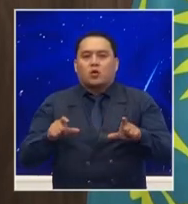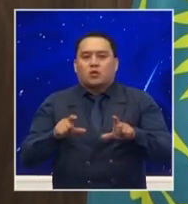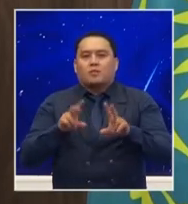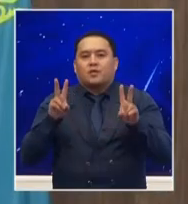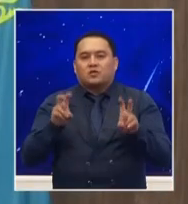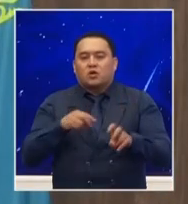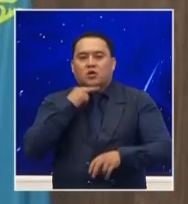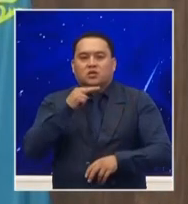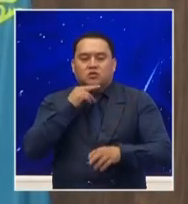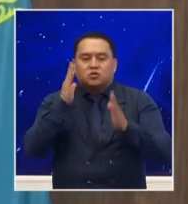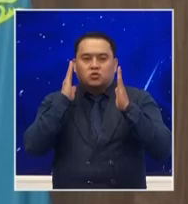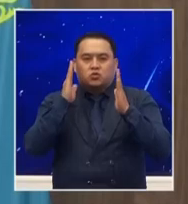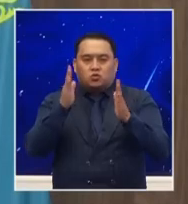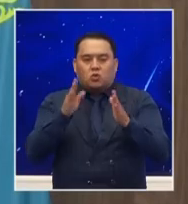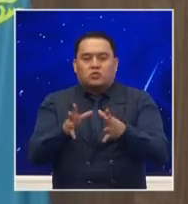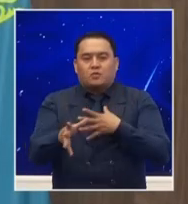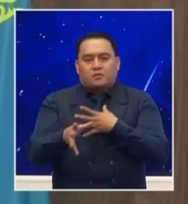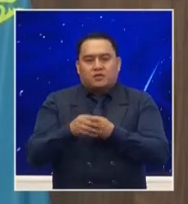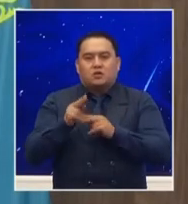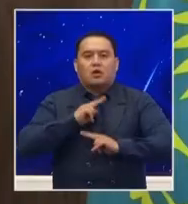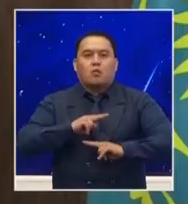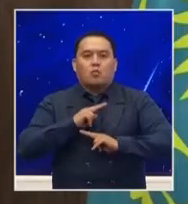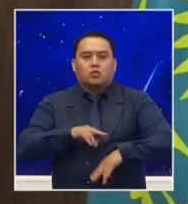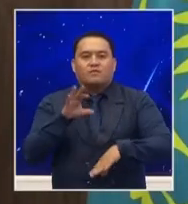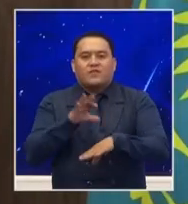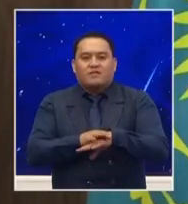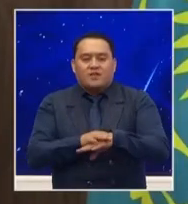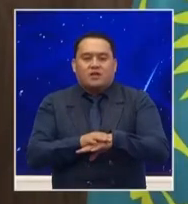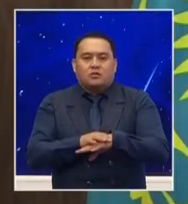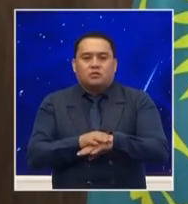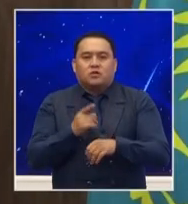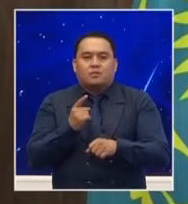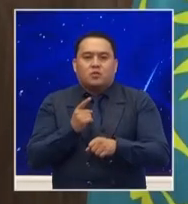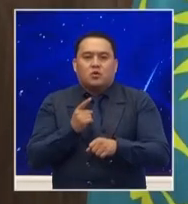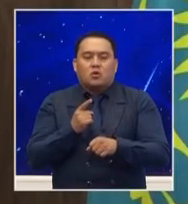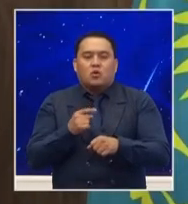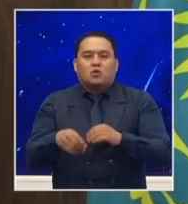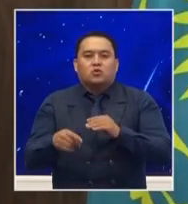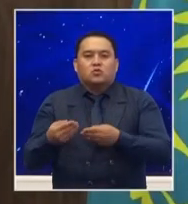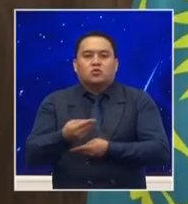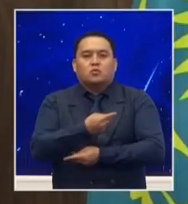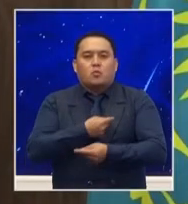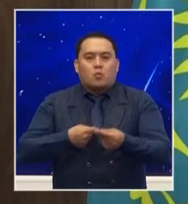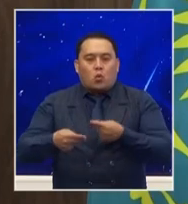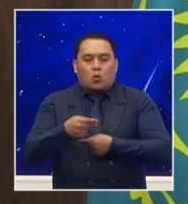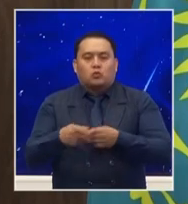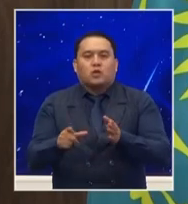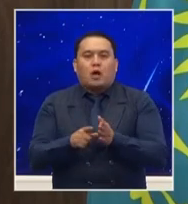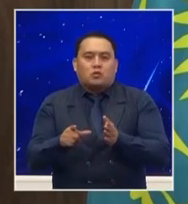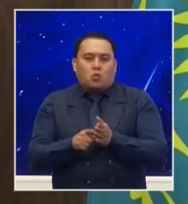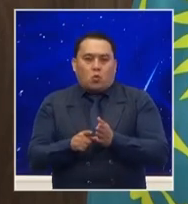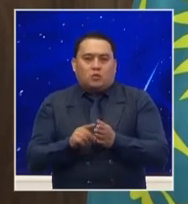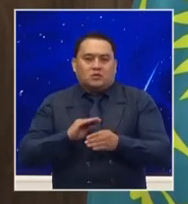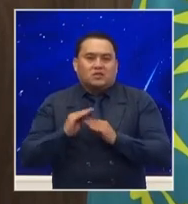«Лицом к народу». Наша совместная работа по выявлению, по оказанию помощи сбору налогов, по борьбе с контрафактом